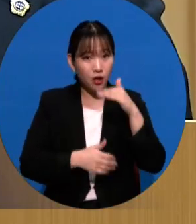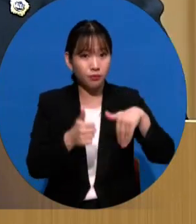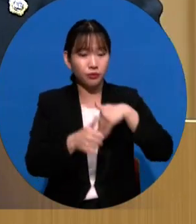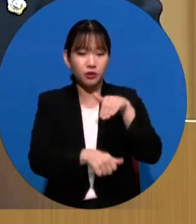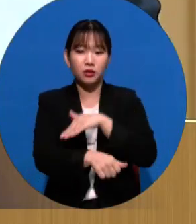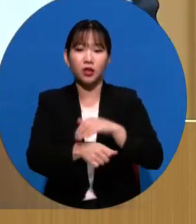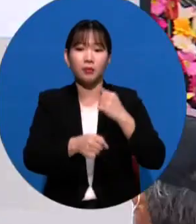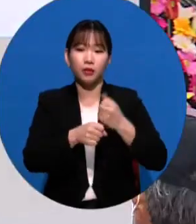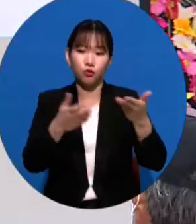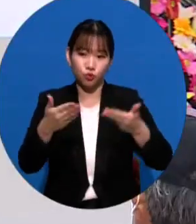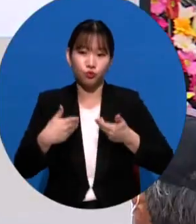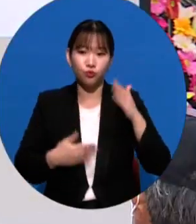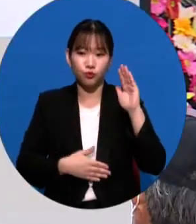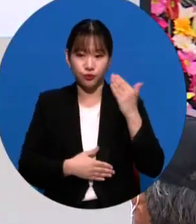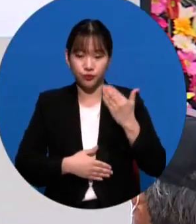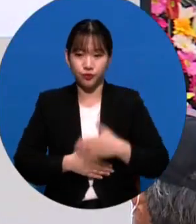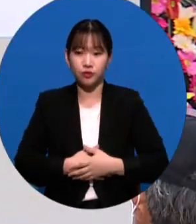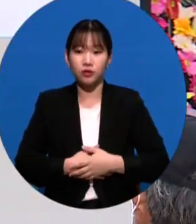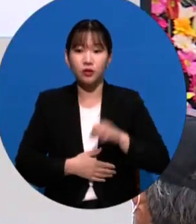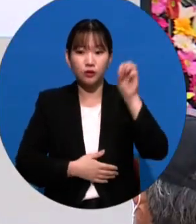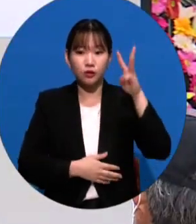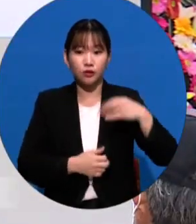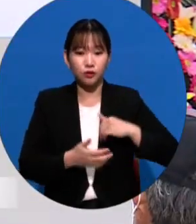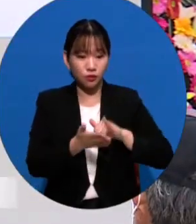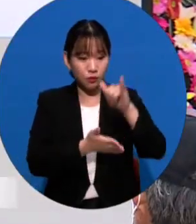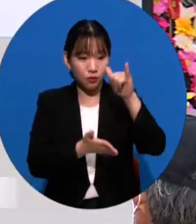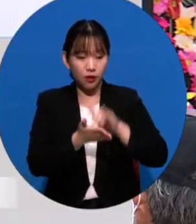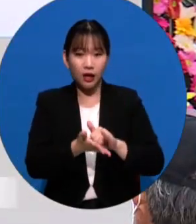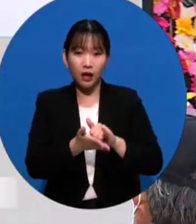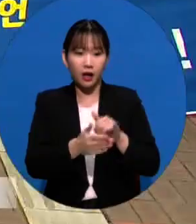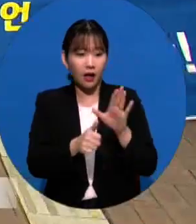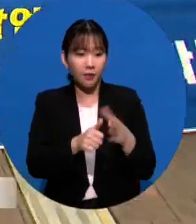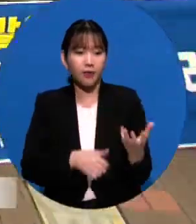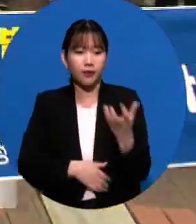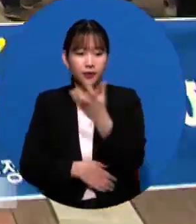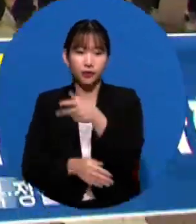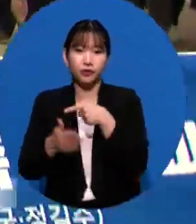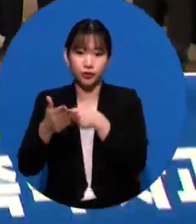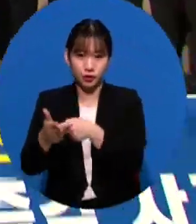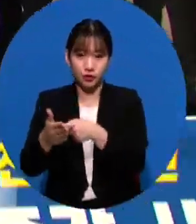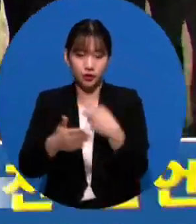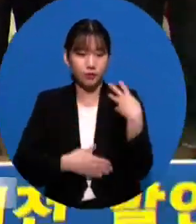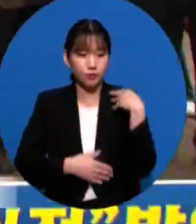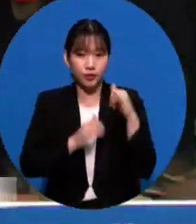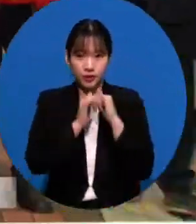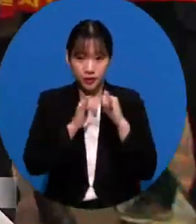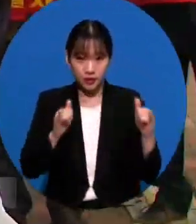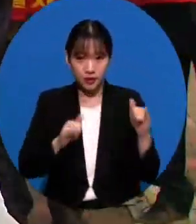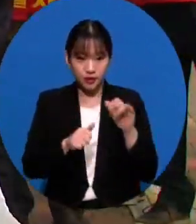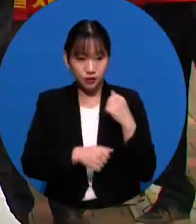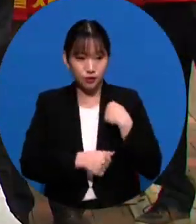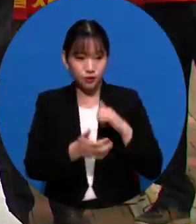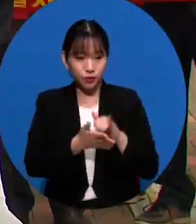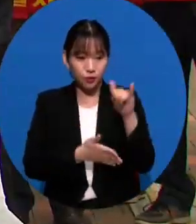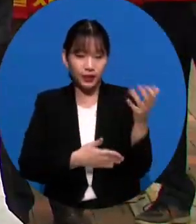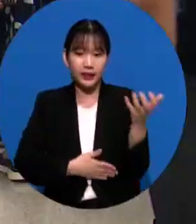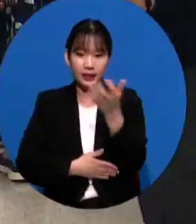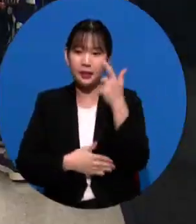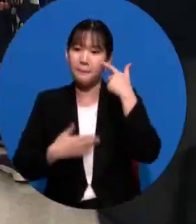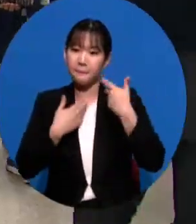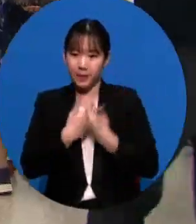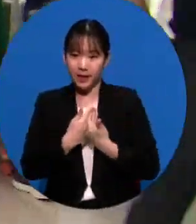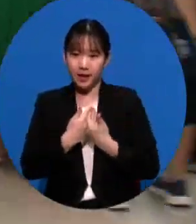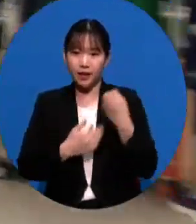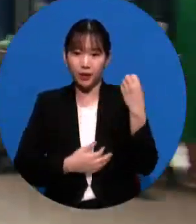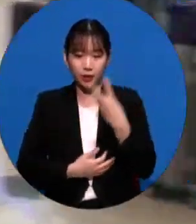잘 만들어줘야 된다. 광주 군공항 한평 이전 추진, 무안 군민들의 군공항 이전 반대,